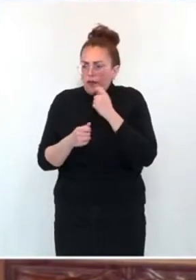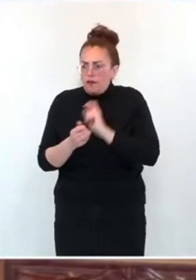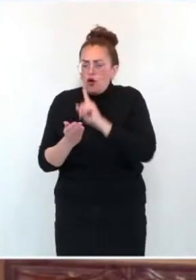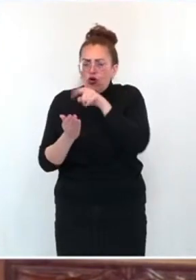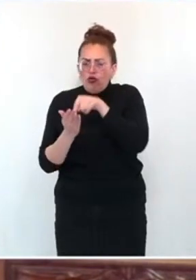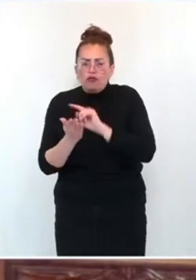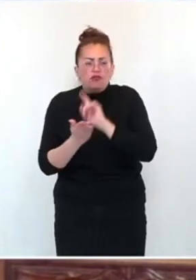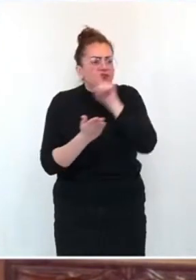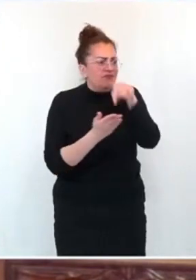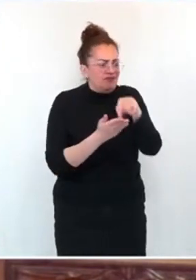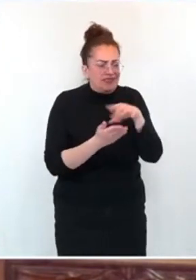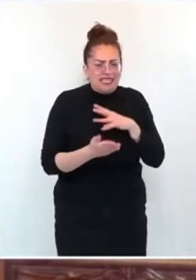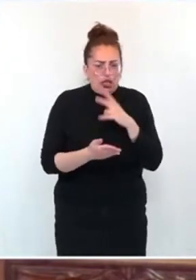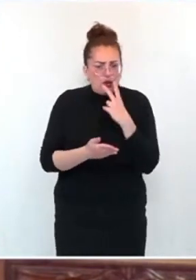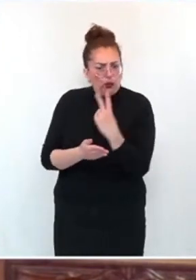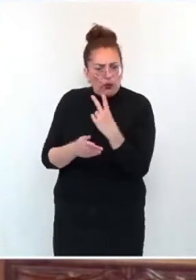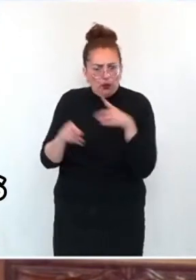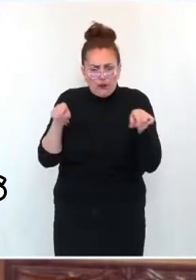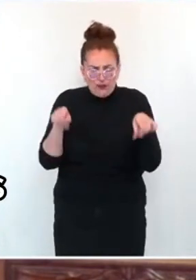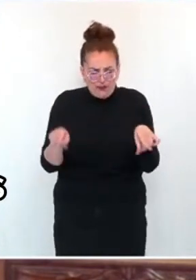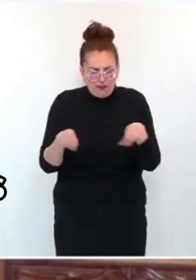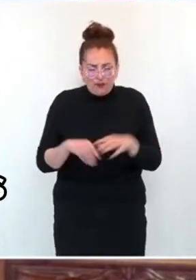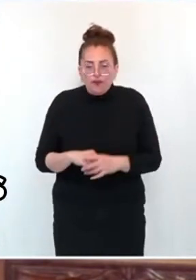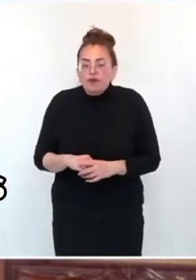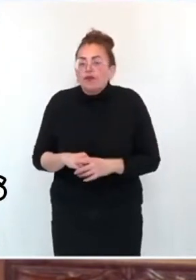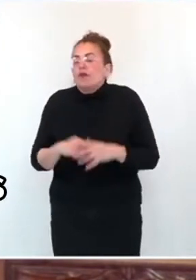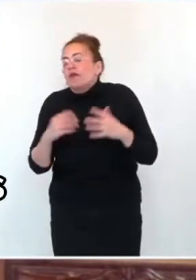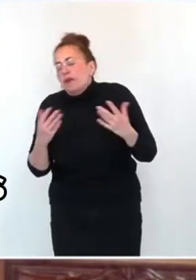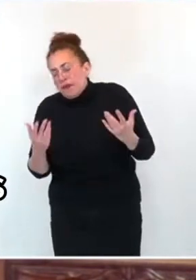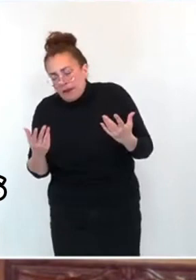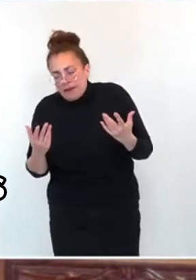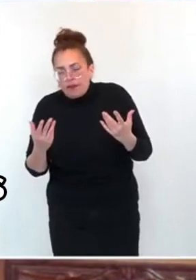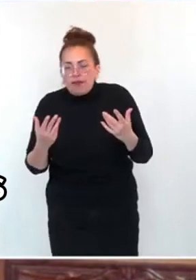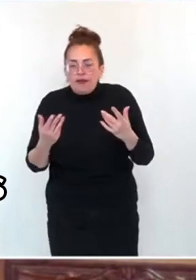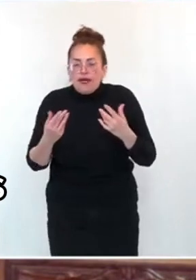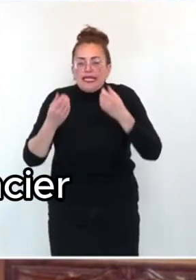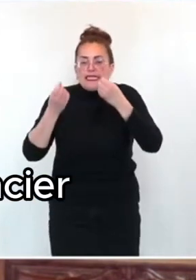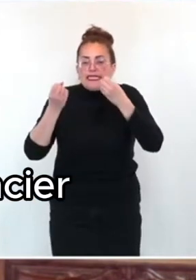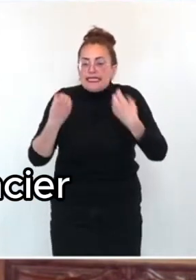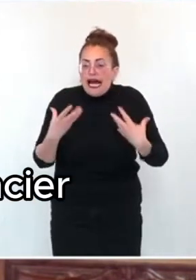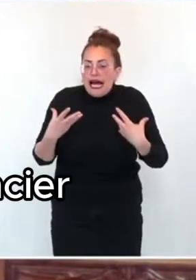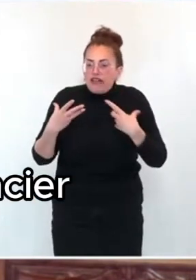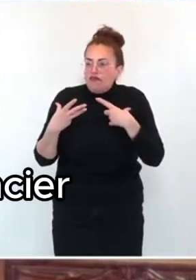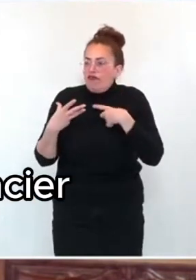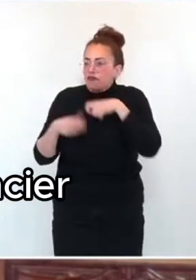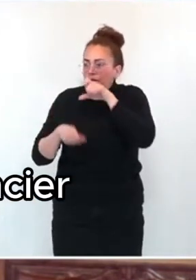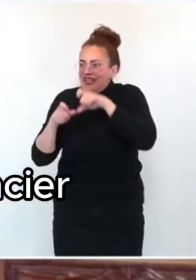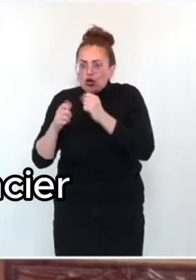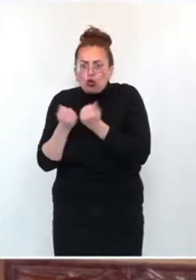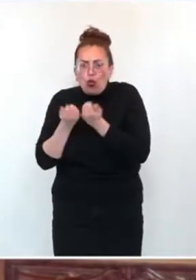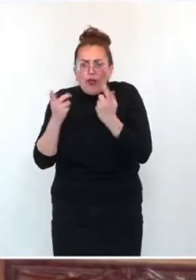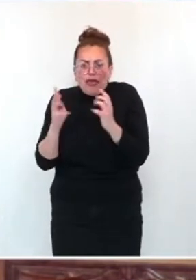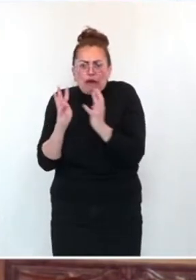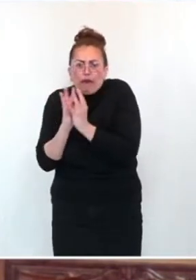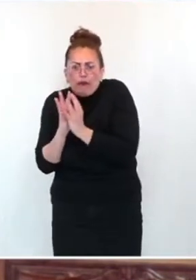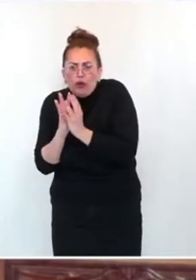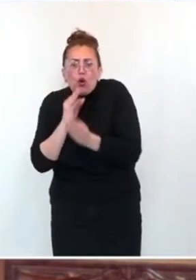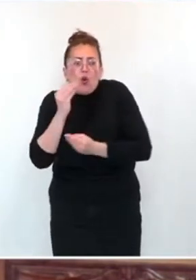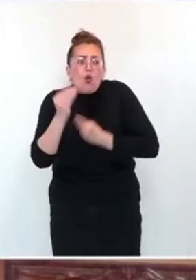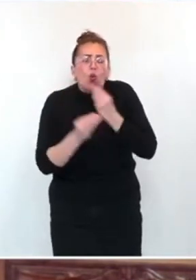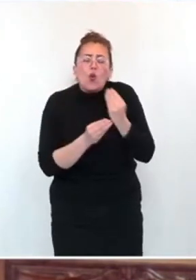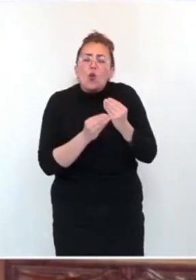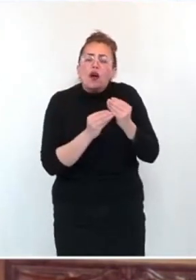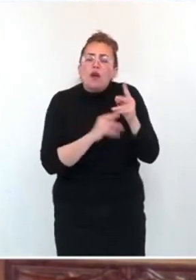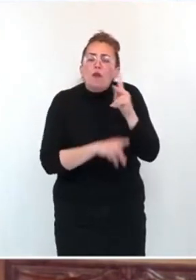l'OIN, notamment du fait de parfois une densification des opérations prévues et surtout de l'activation d'un certain nombre de fonciers privés qui n'avaient pas